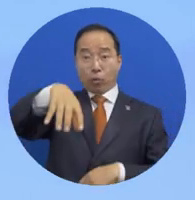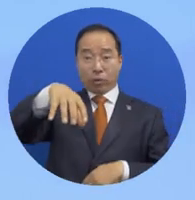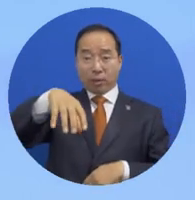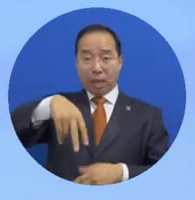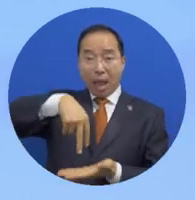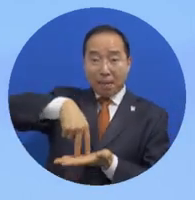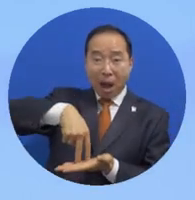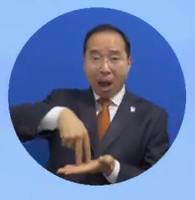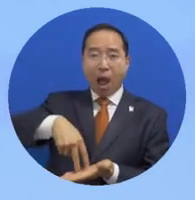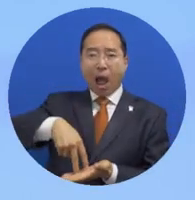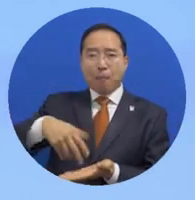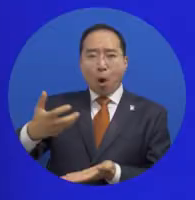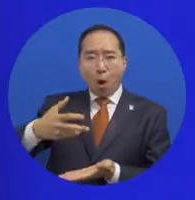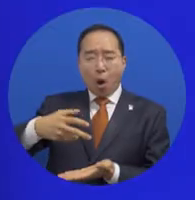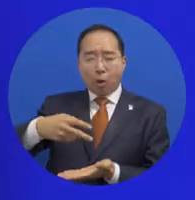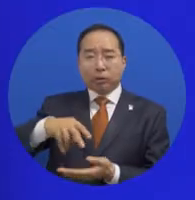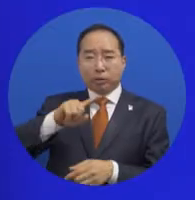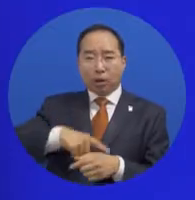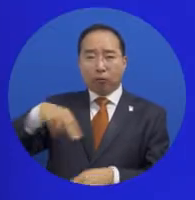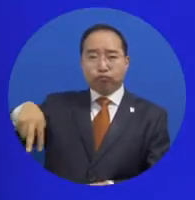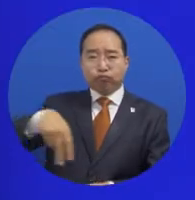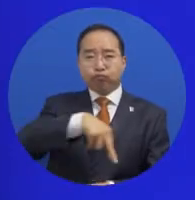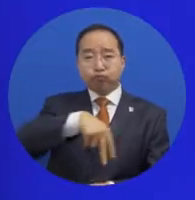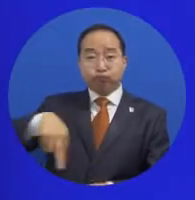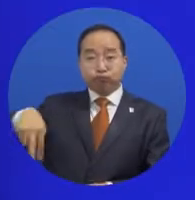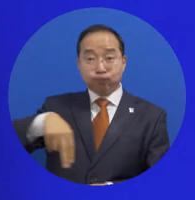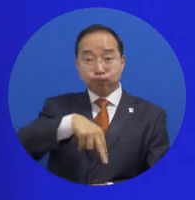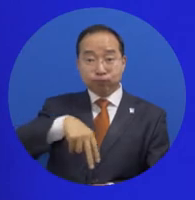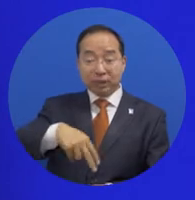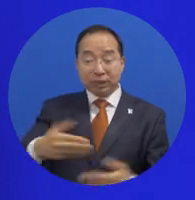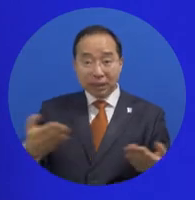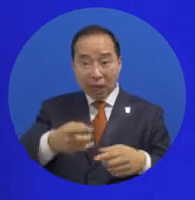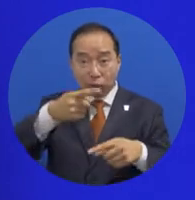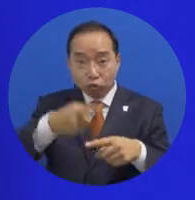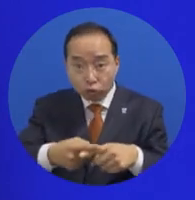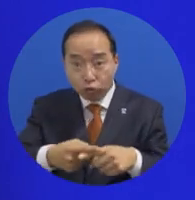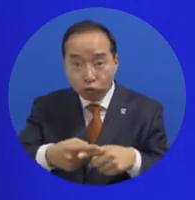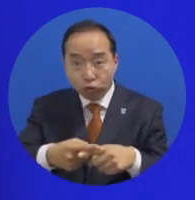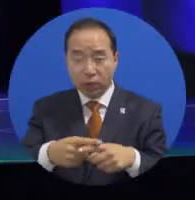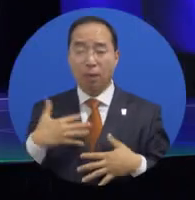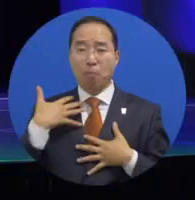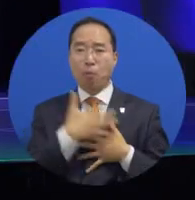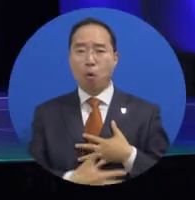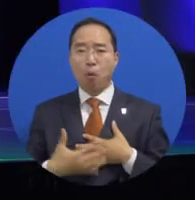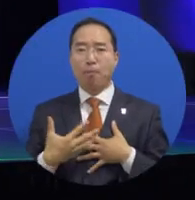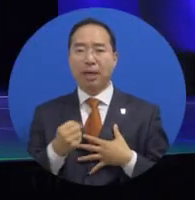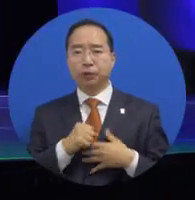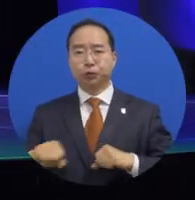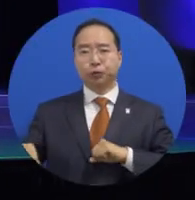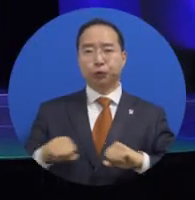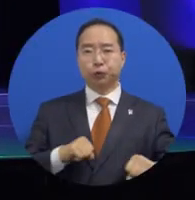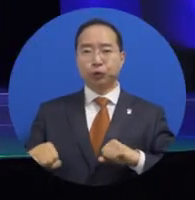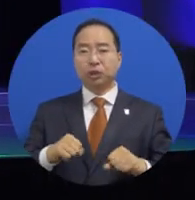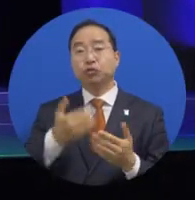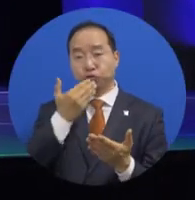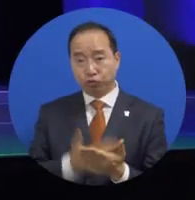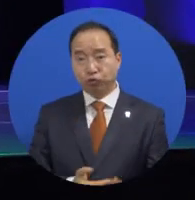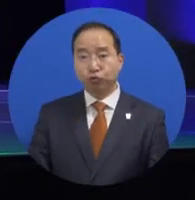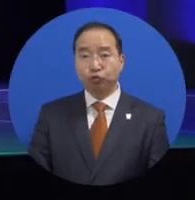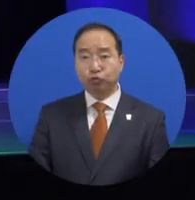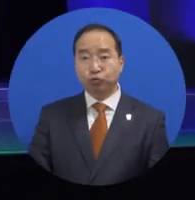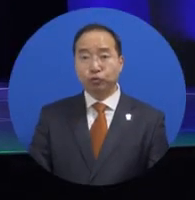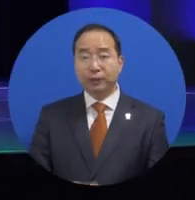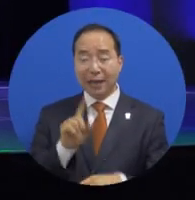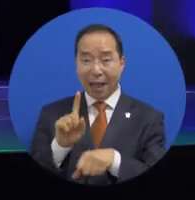다리가 아프기 때문에 움직이게 돼요. 그것처럼 예, 일하는 중간중간에 이 몸을 많이 풀어주는 게